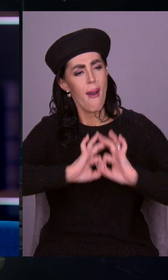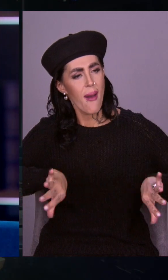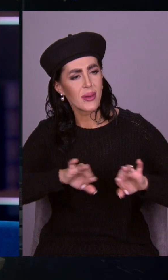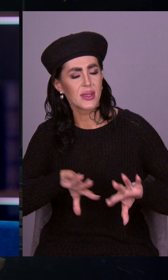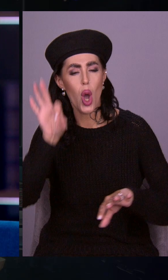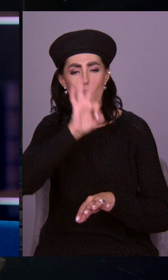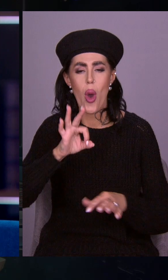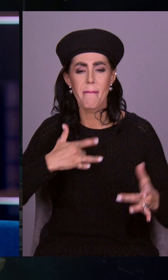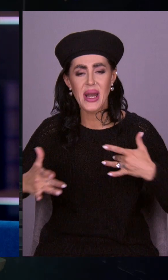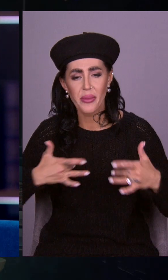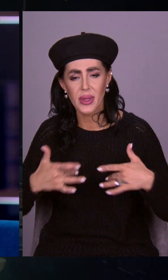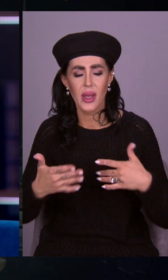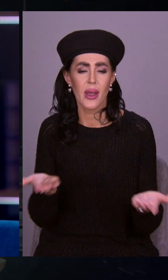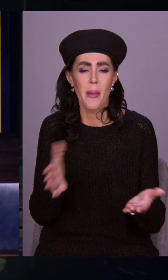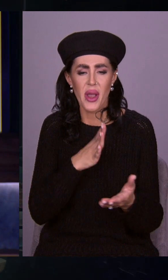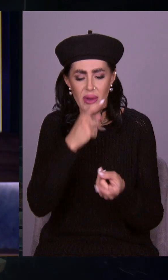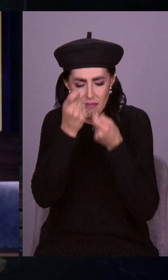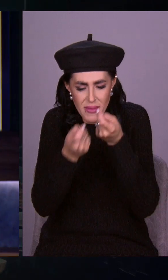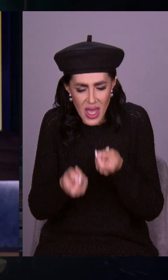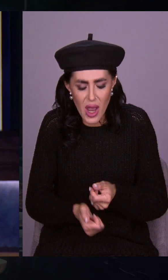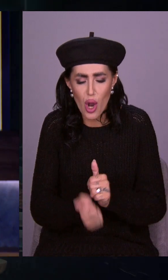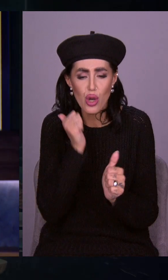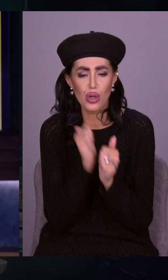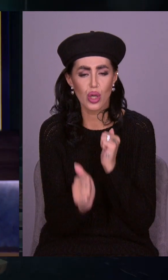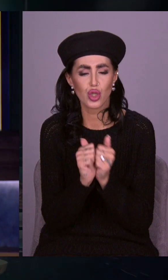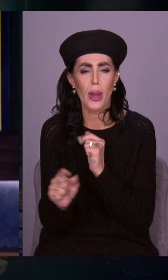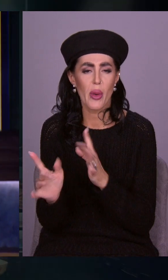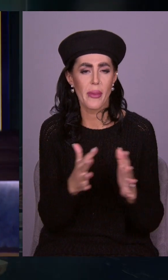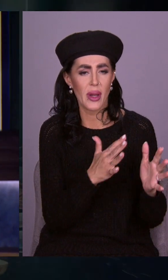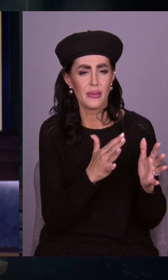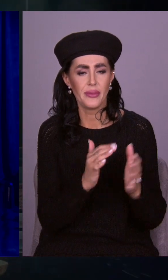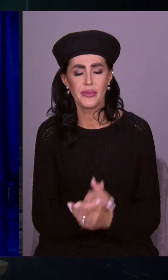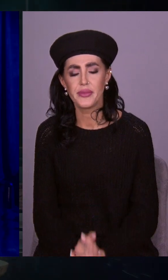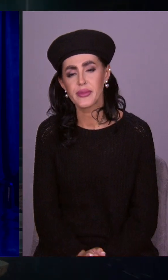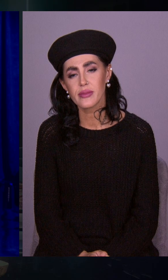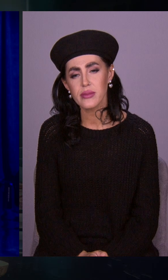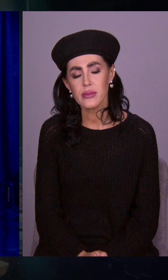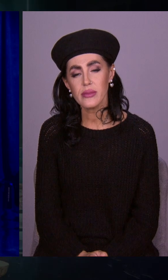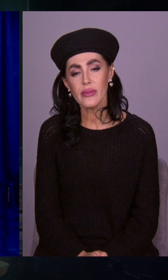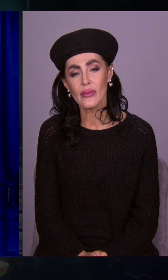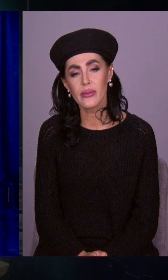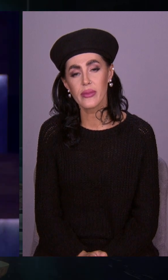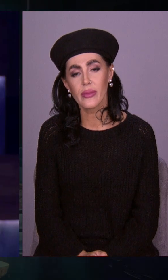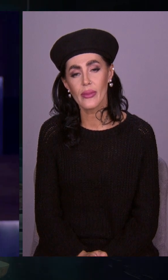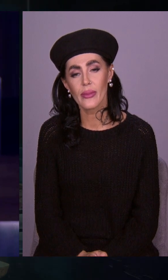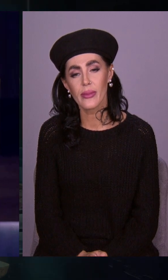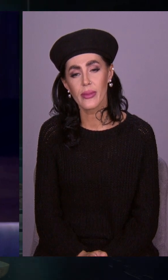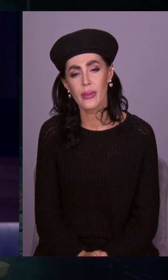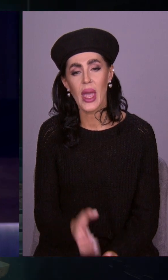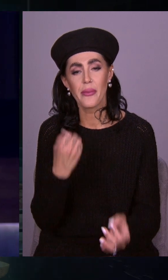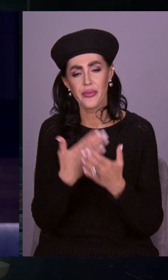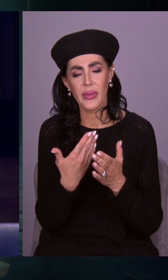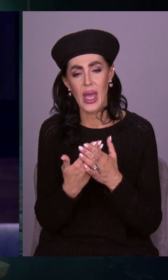не знадобилося, але навіть продумується абсолютно таке. Так, до речі, клас. Про обговорення чогось і, зокрема, про хейт.